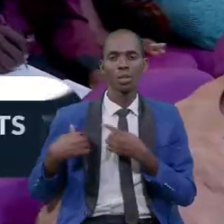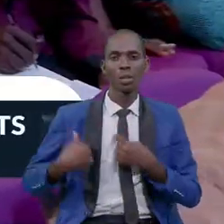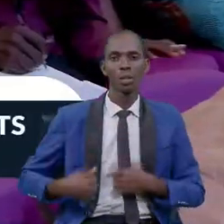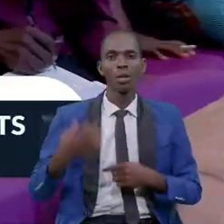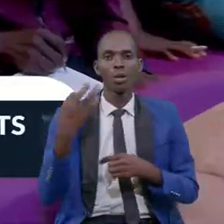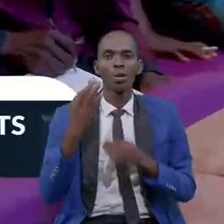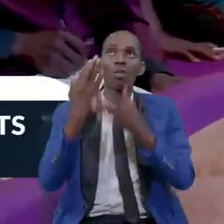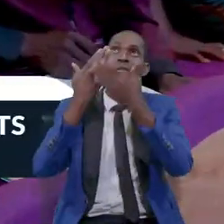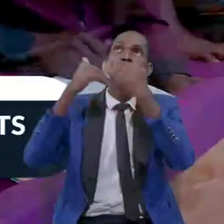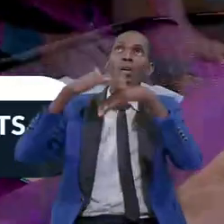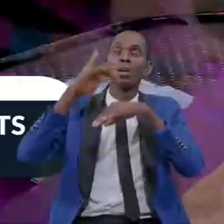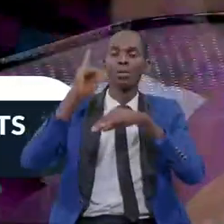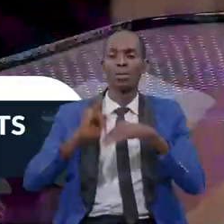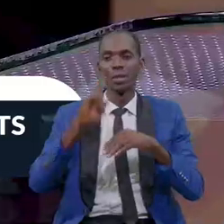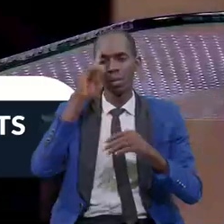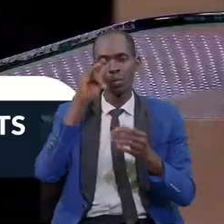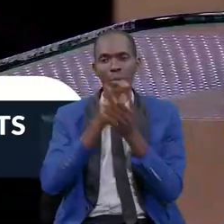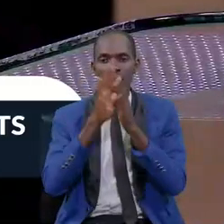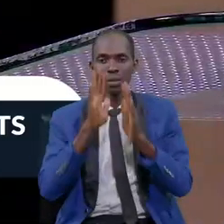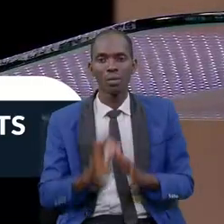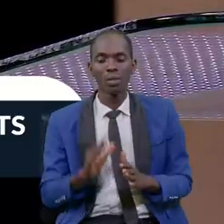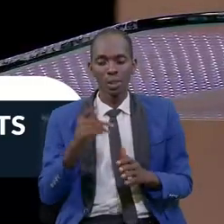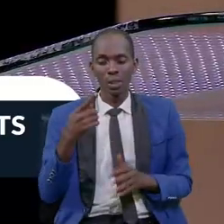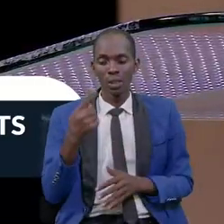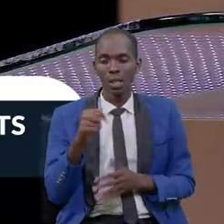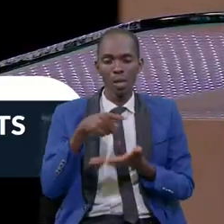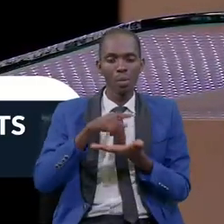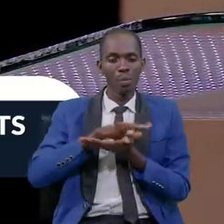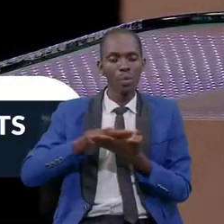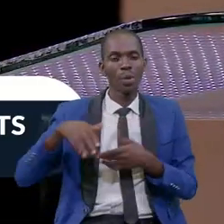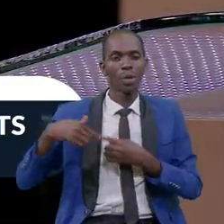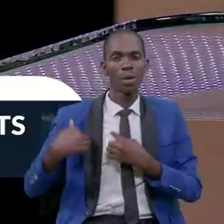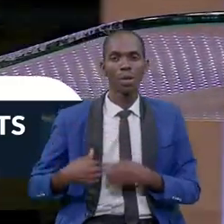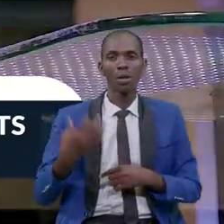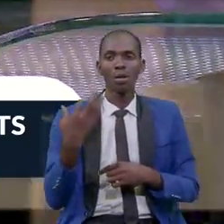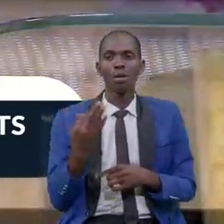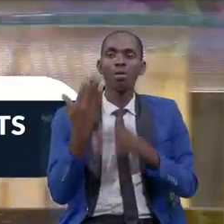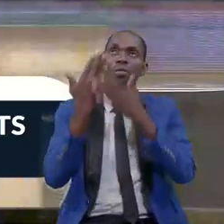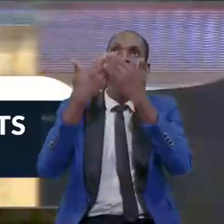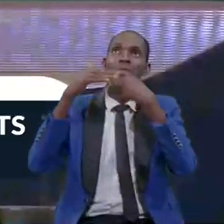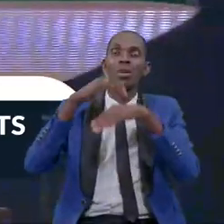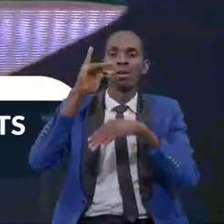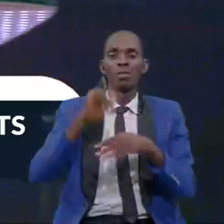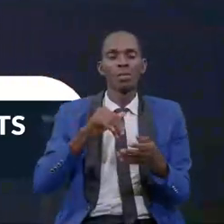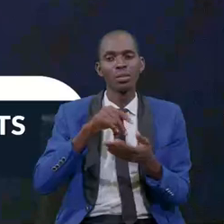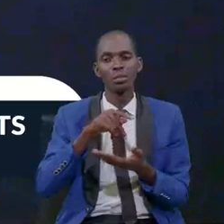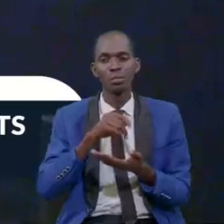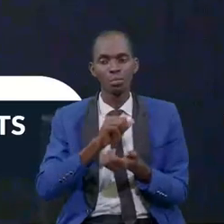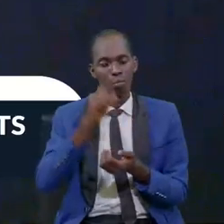Le cœur pur des saints célestes. Le cœur pur des saints célestes.